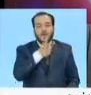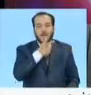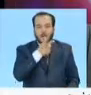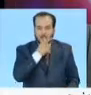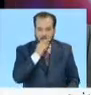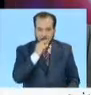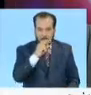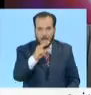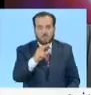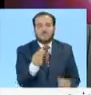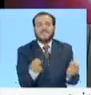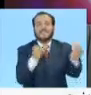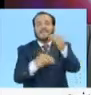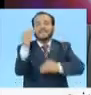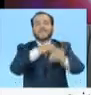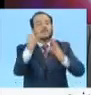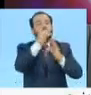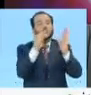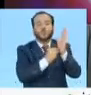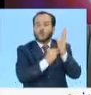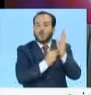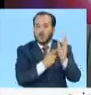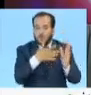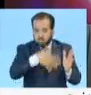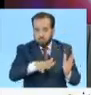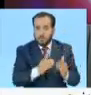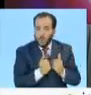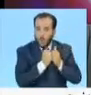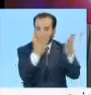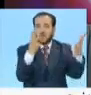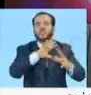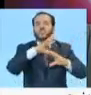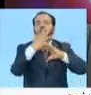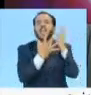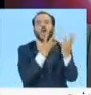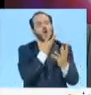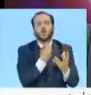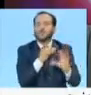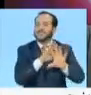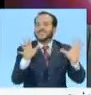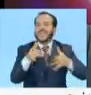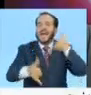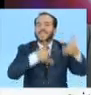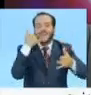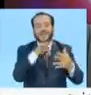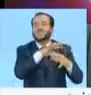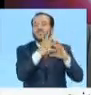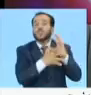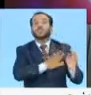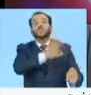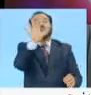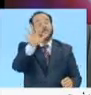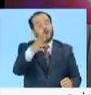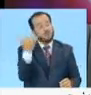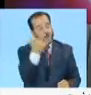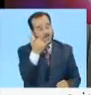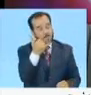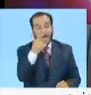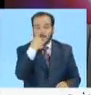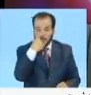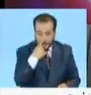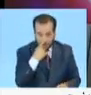لا تتحدث هذه التعديلات الدستورية عن صلاحيات وإنما عن شكليات. هناك إرادة شعبية يجب